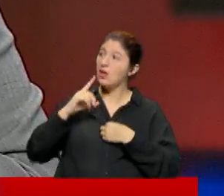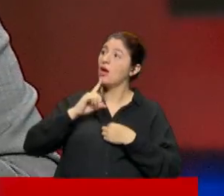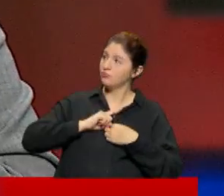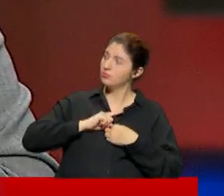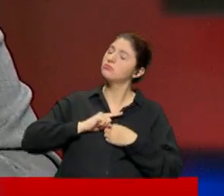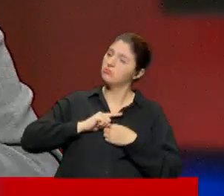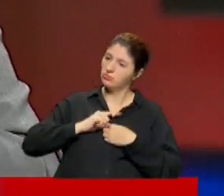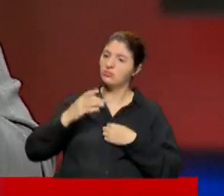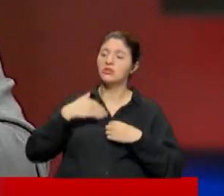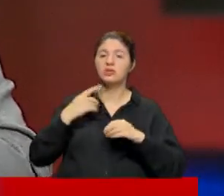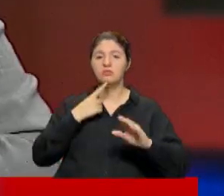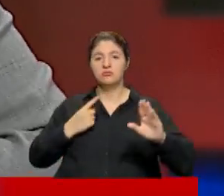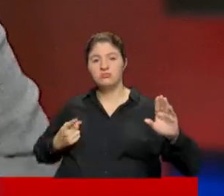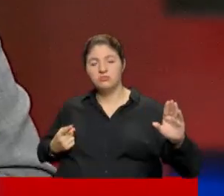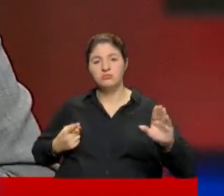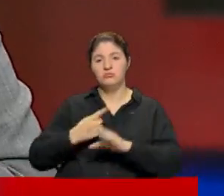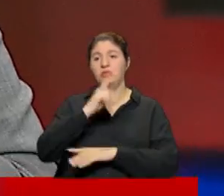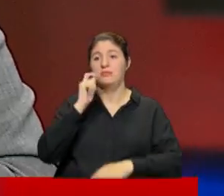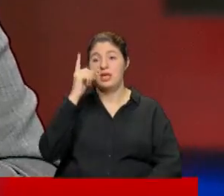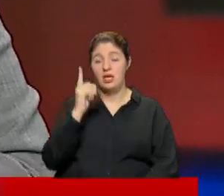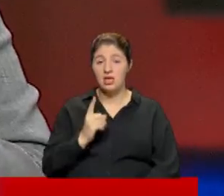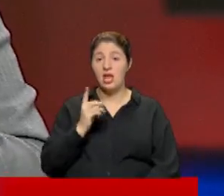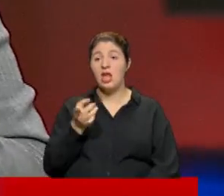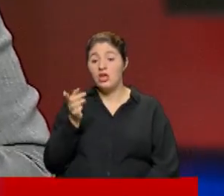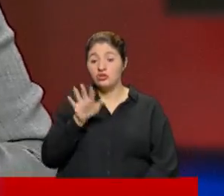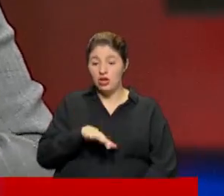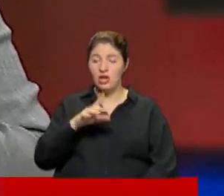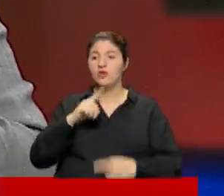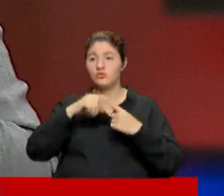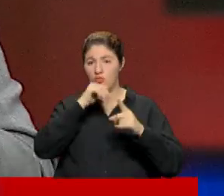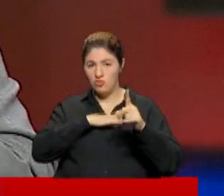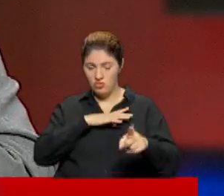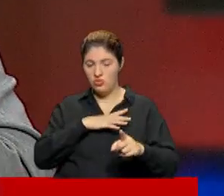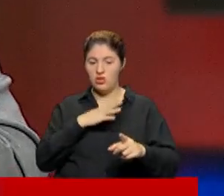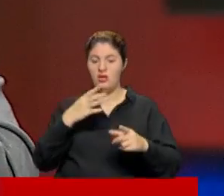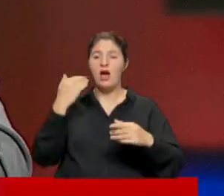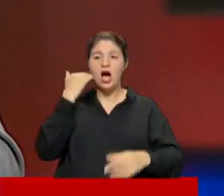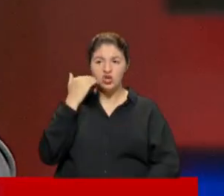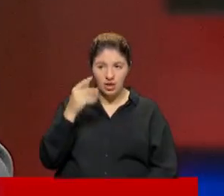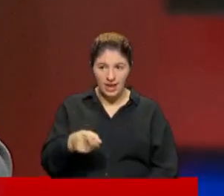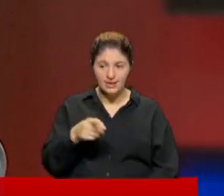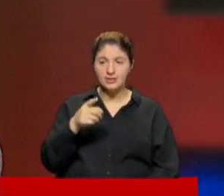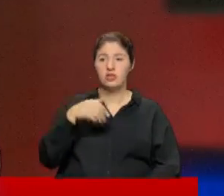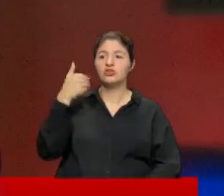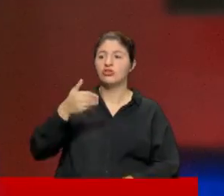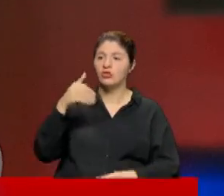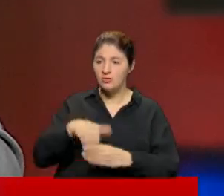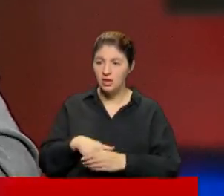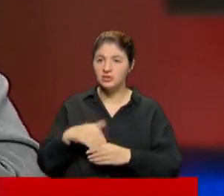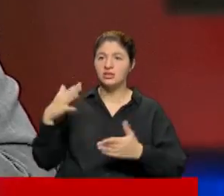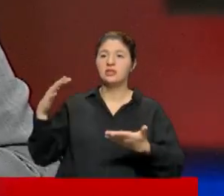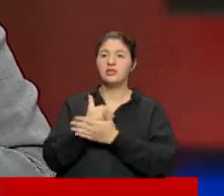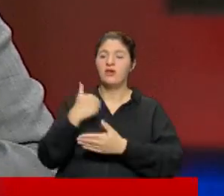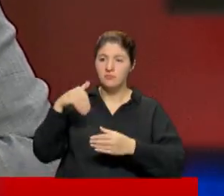talimatla biz de suç duyurusunda bulunduk ilk akabinde sayın Kılıçdaroğlu Sayın Akşener gelecek Partisi